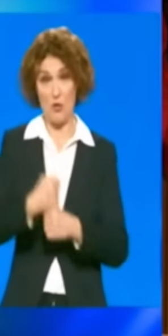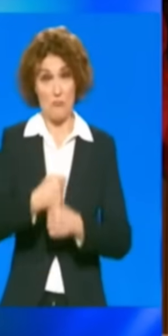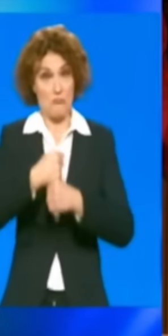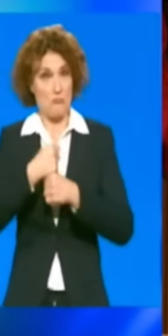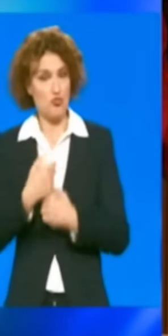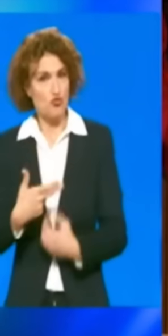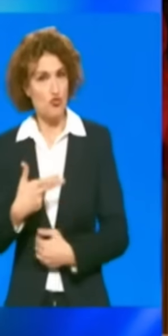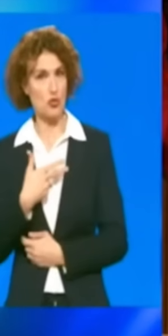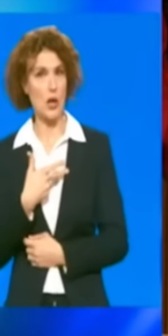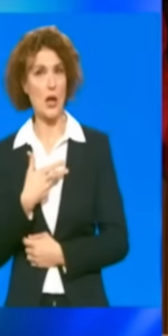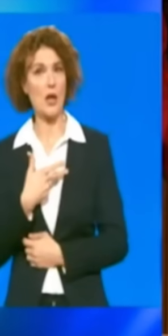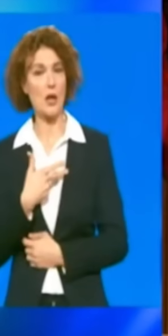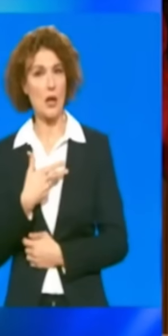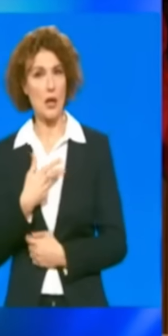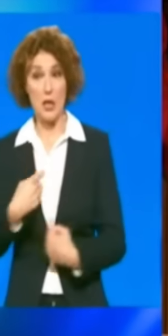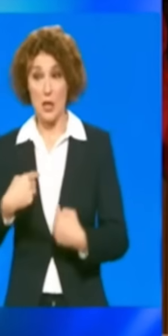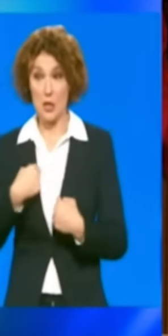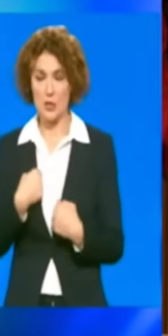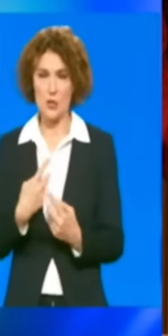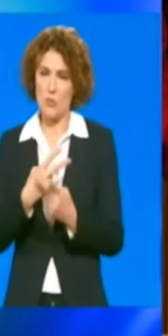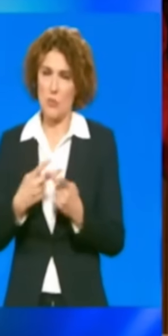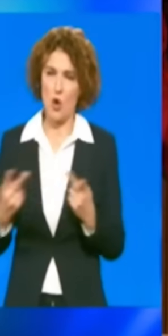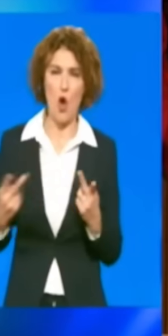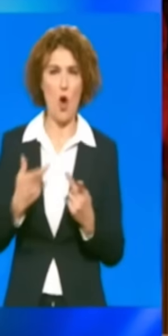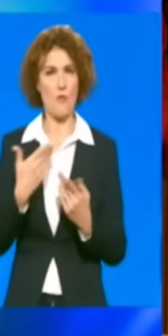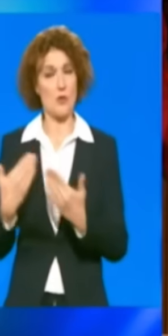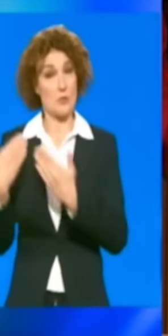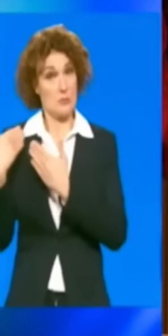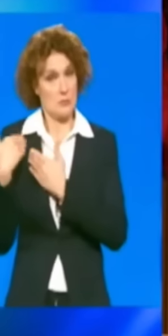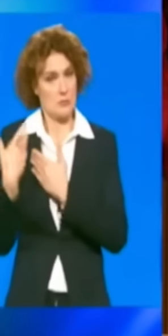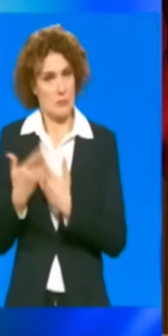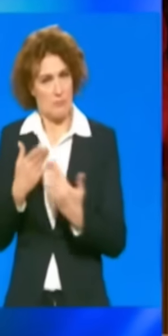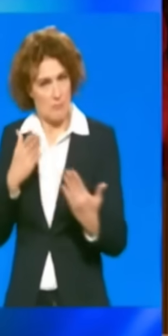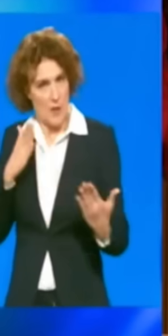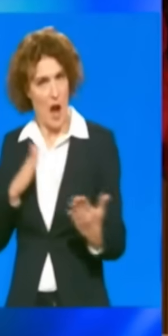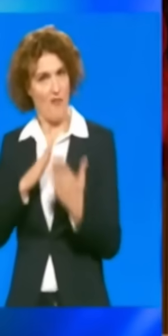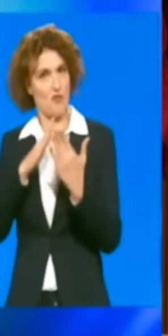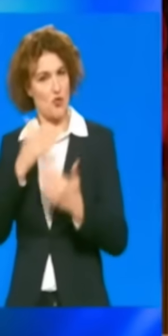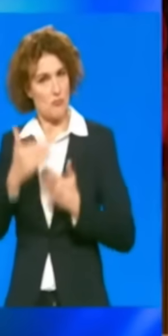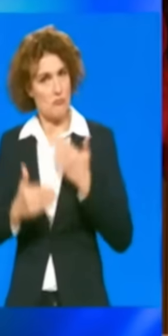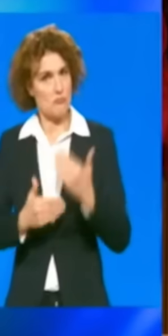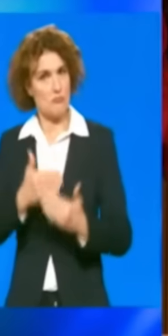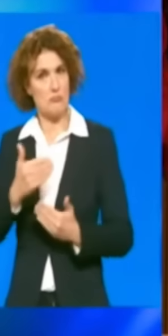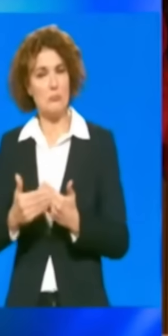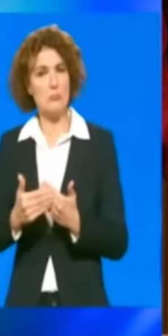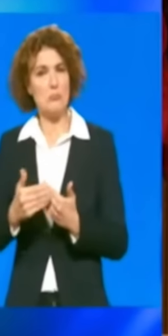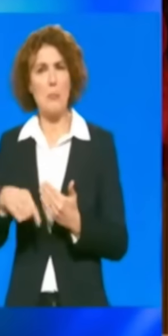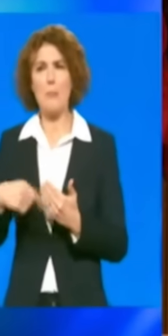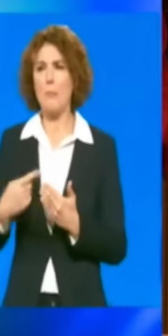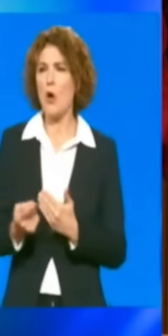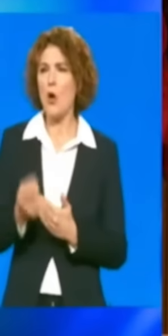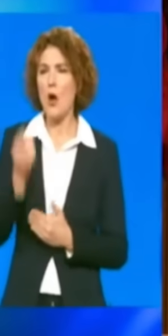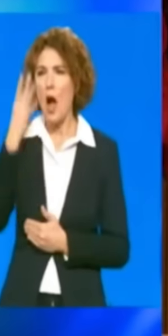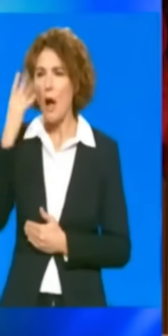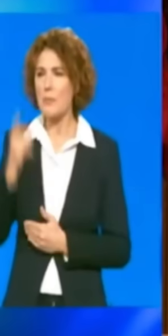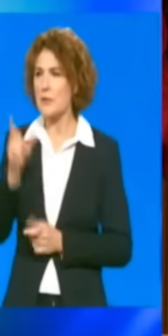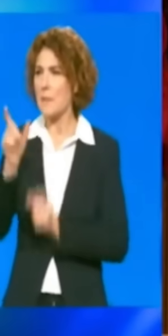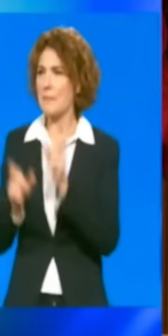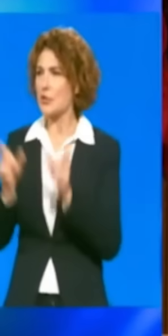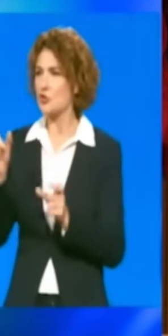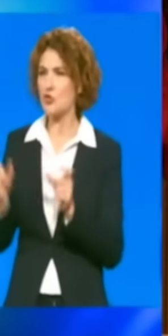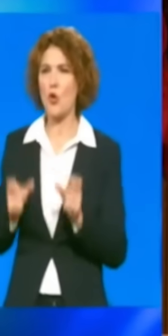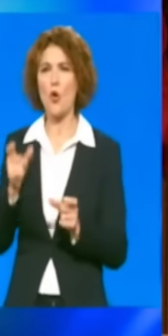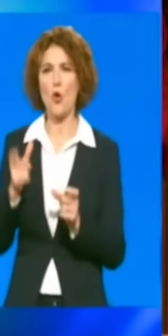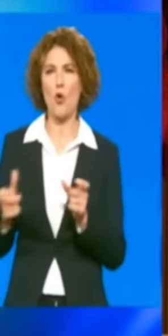abbiamo per come io sto cercando di affrontare quella responsabilità per come le persone che mi capita di frequentare di più Insomma vedo che